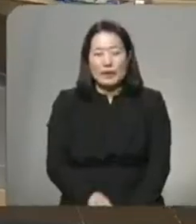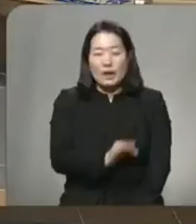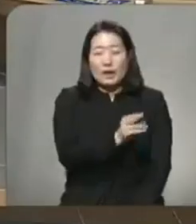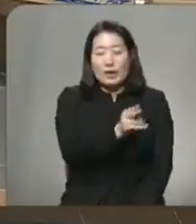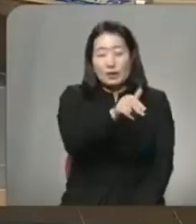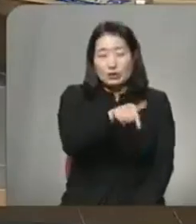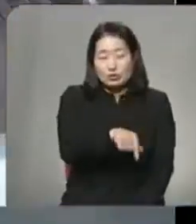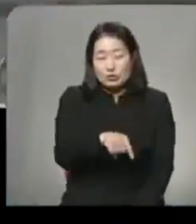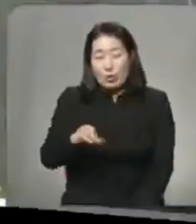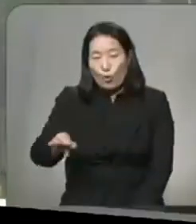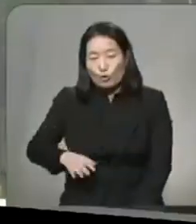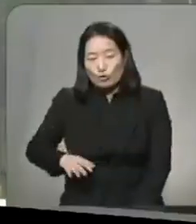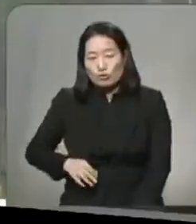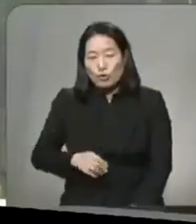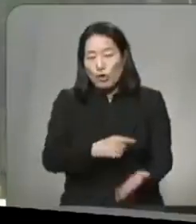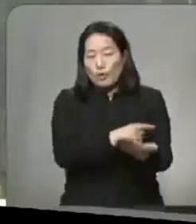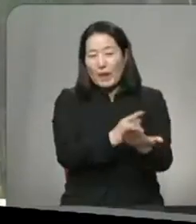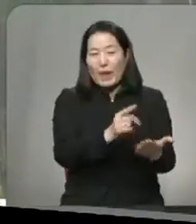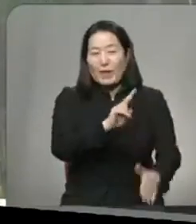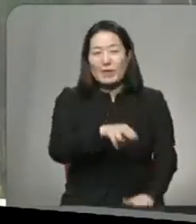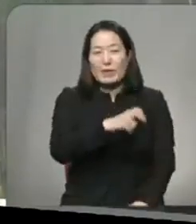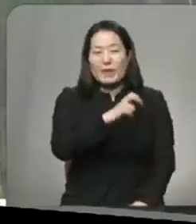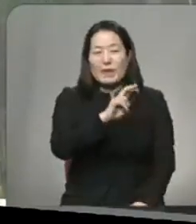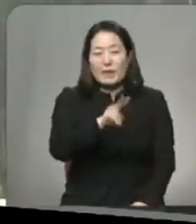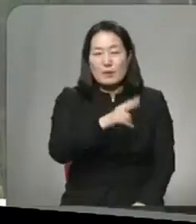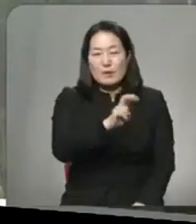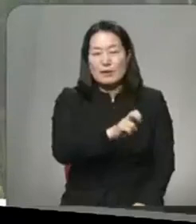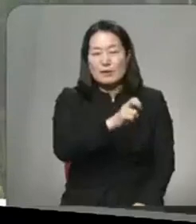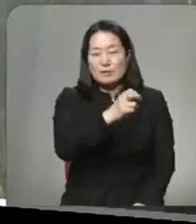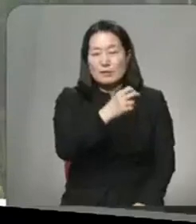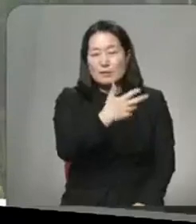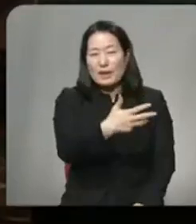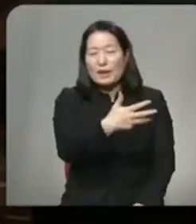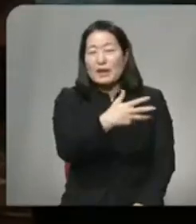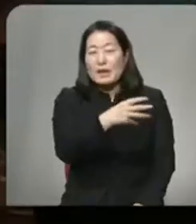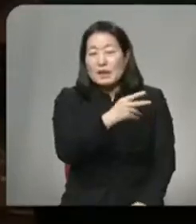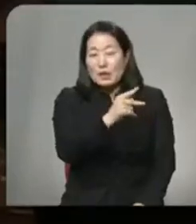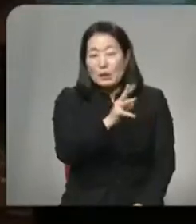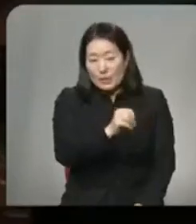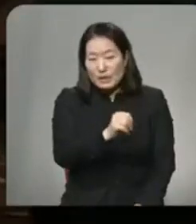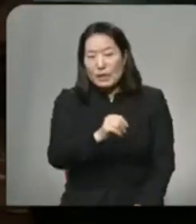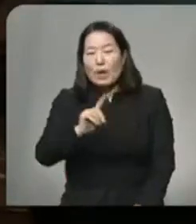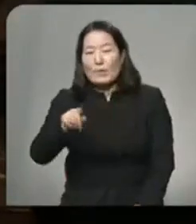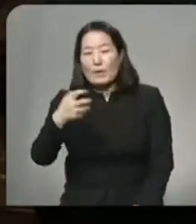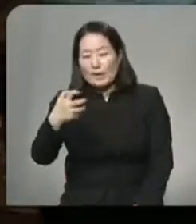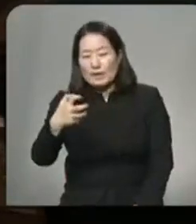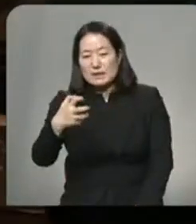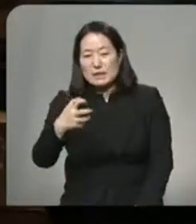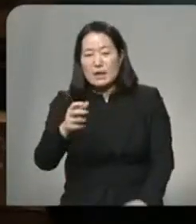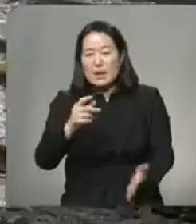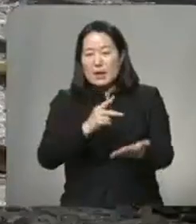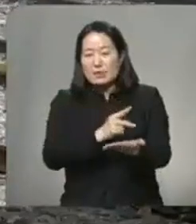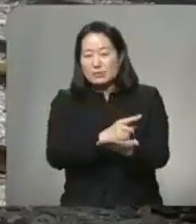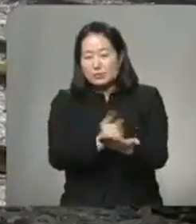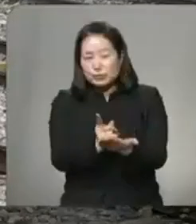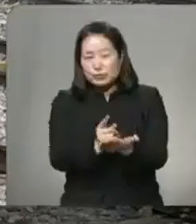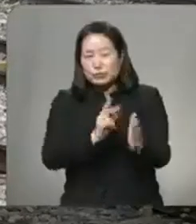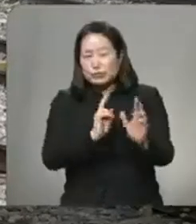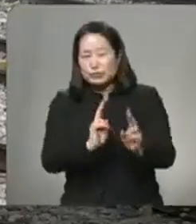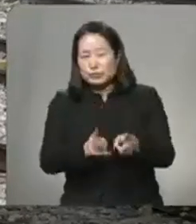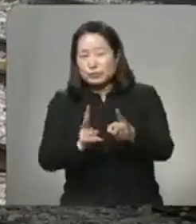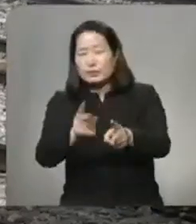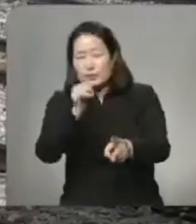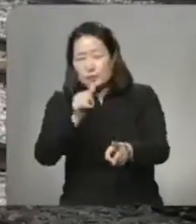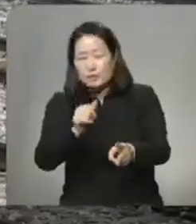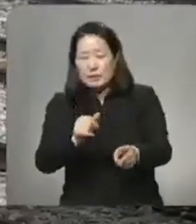최고 시속이 260km 와 180 km 인 두 종류의 ktx 열차 다 투입됩니다 하지만 두 열차의